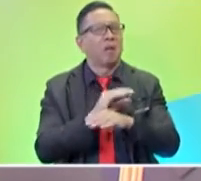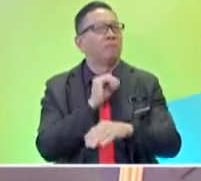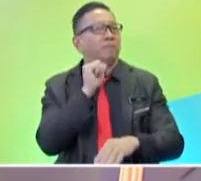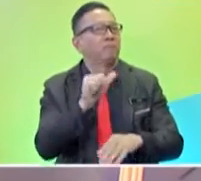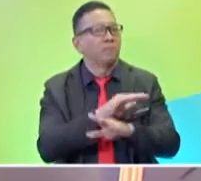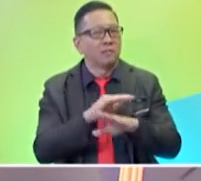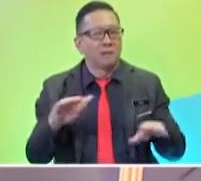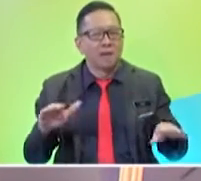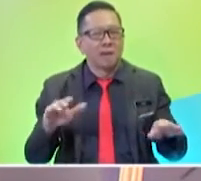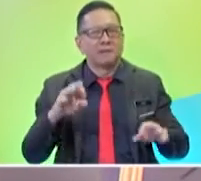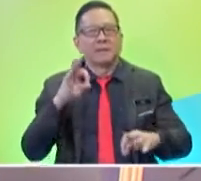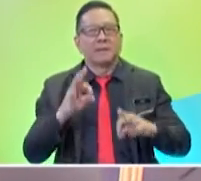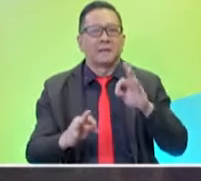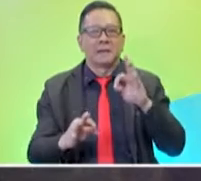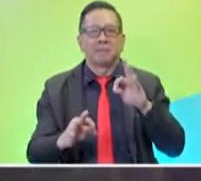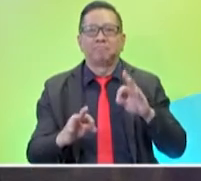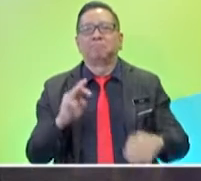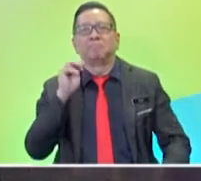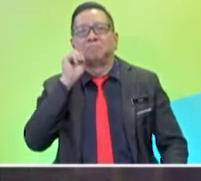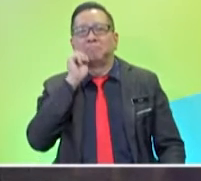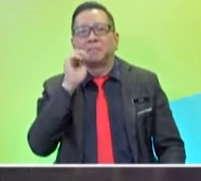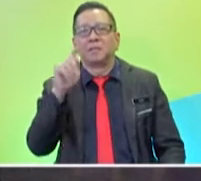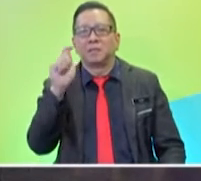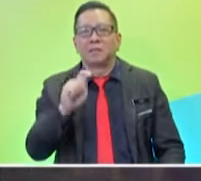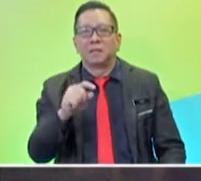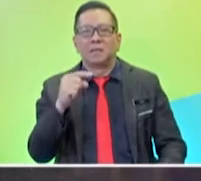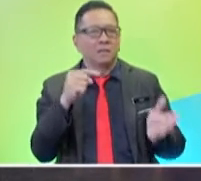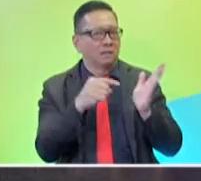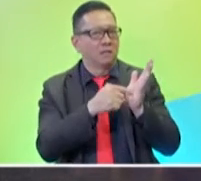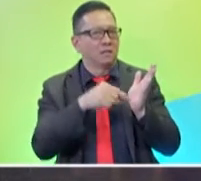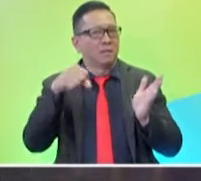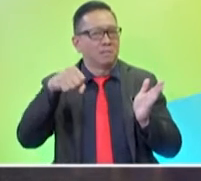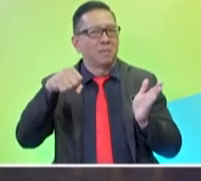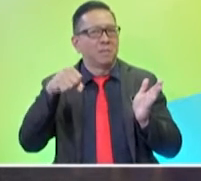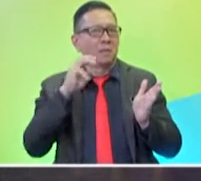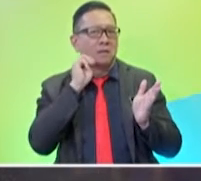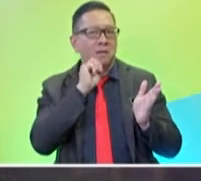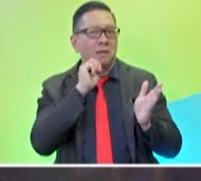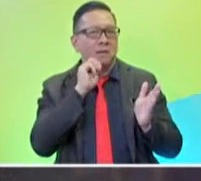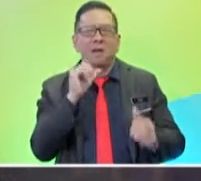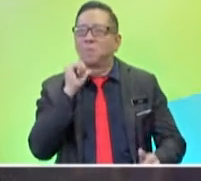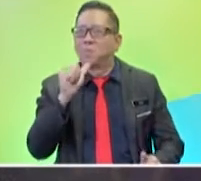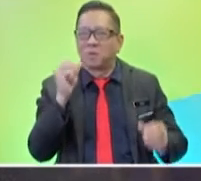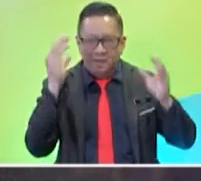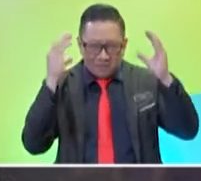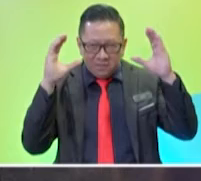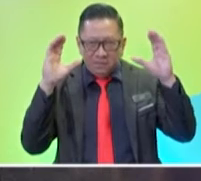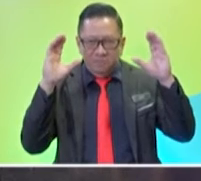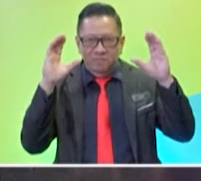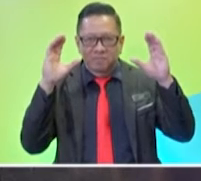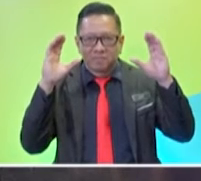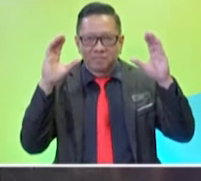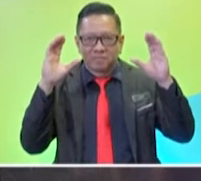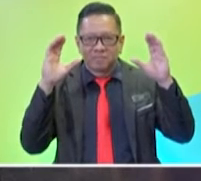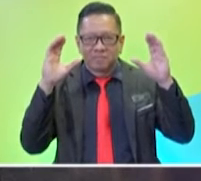Mira, jika cikgu cakap dengan Mira kan, Mira, ini beg Mira. Mira mesti cakap, bukan cikgu, geling kepala,